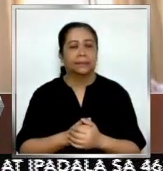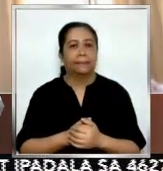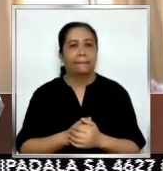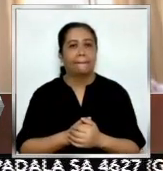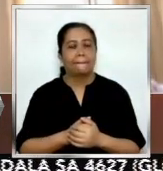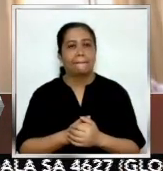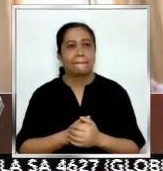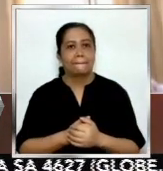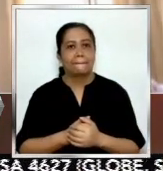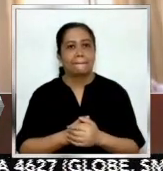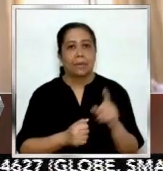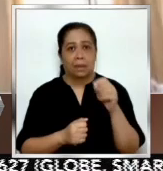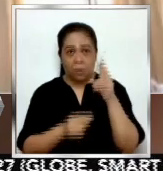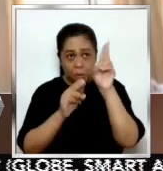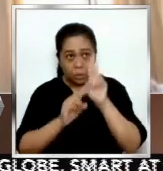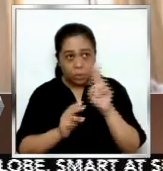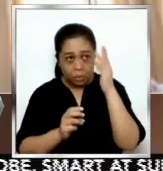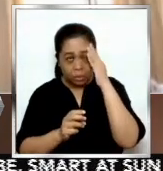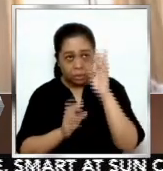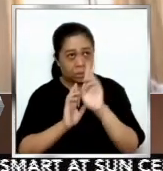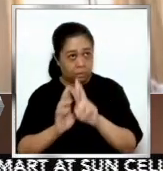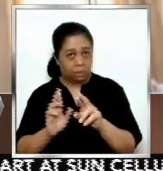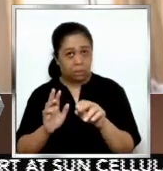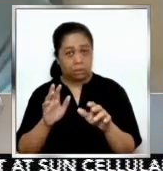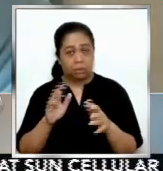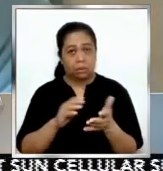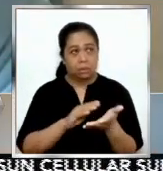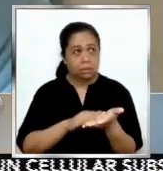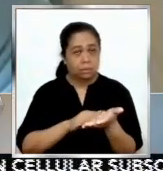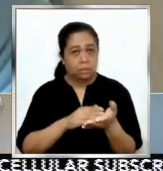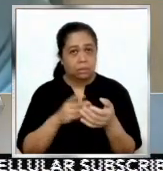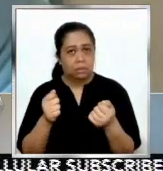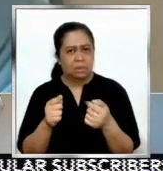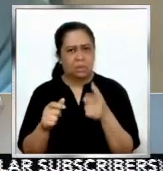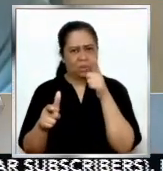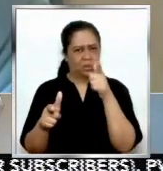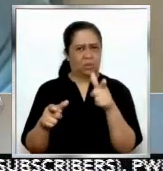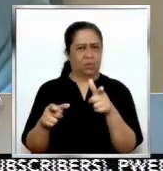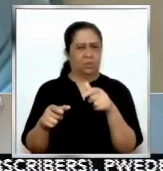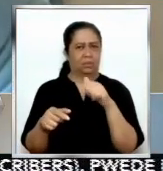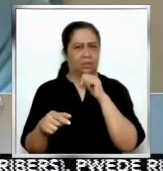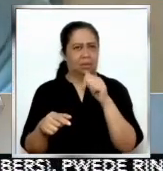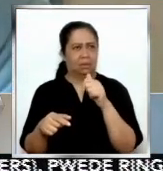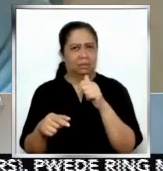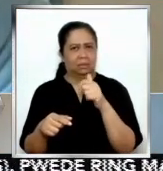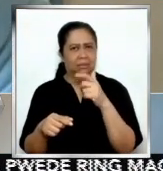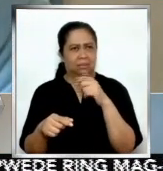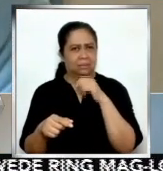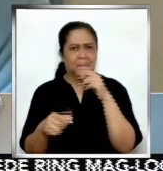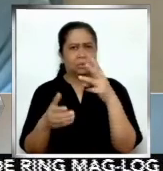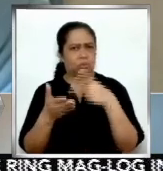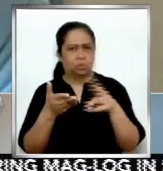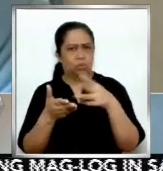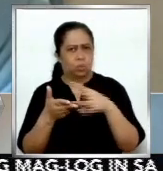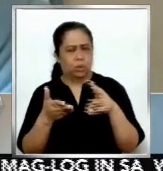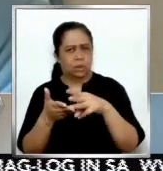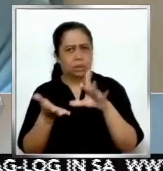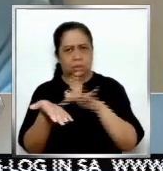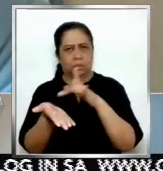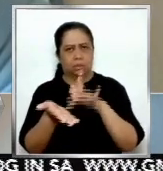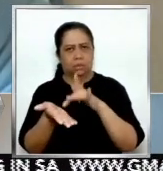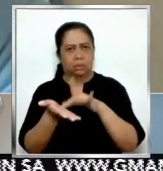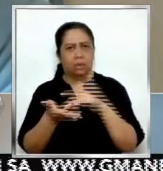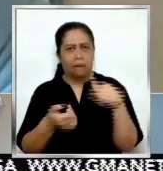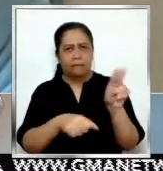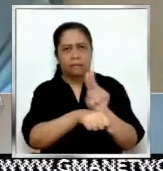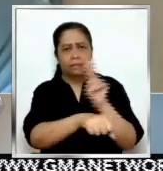Your Honor, if I may respond, mukhang hindi po masasayang dahil ginagamit din